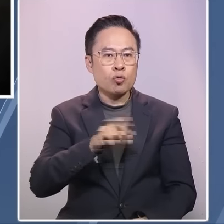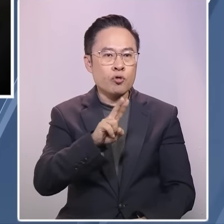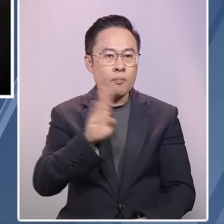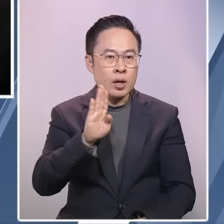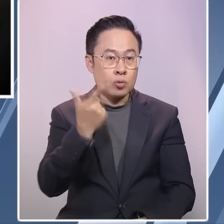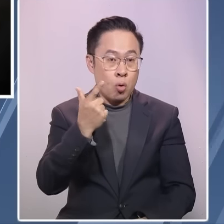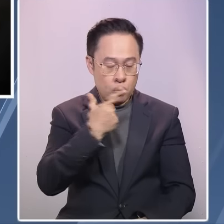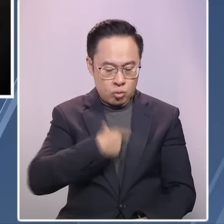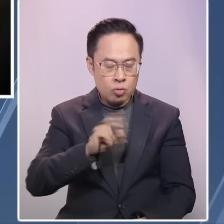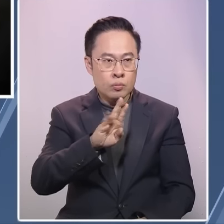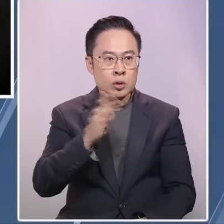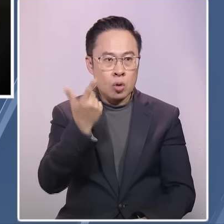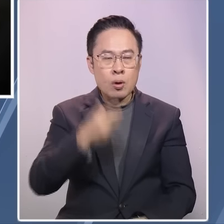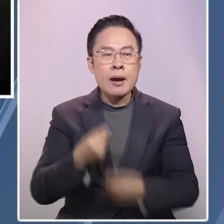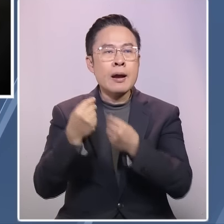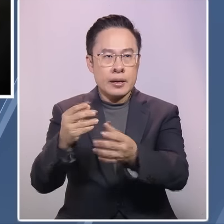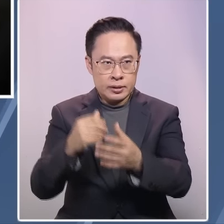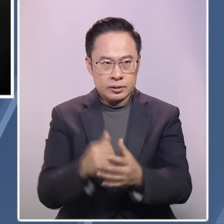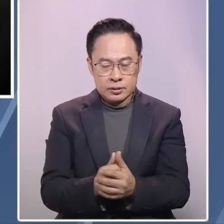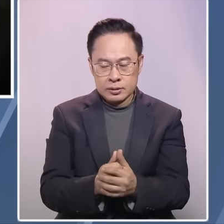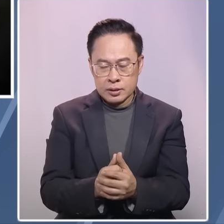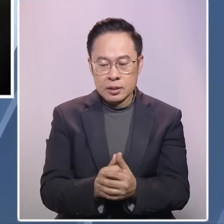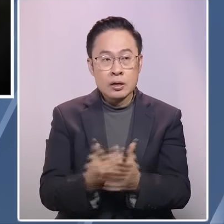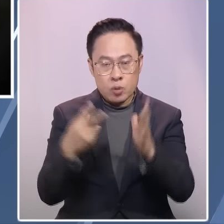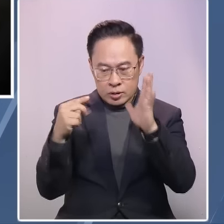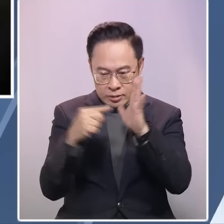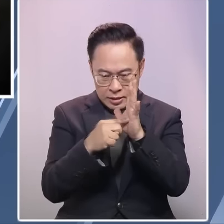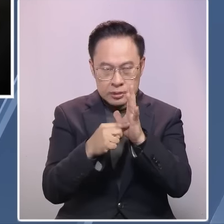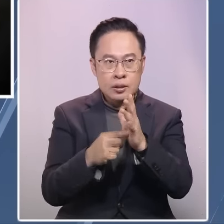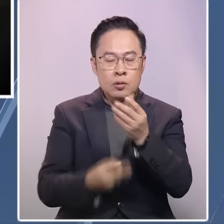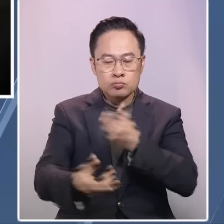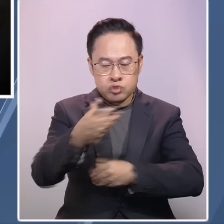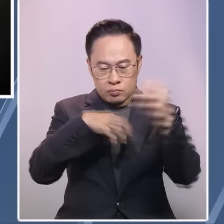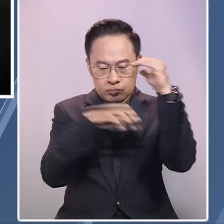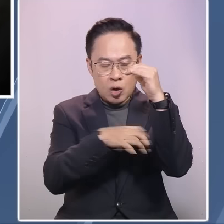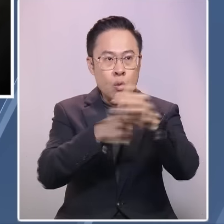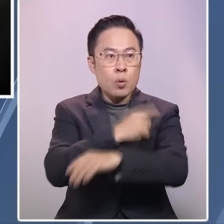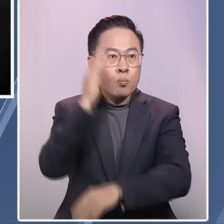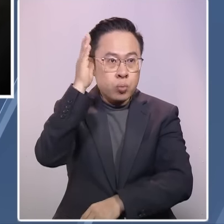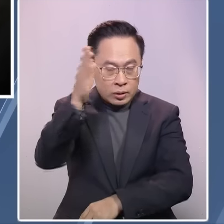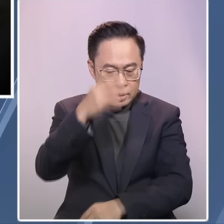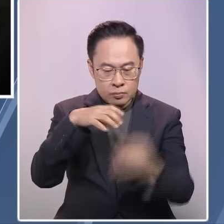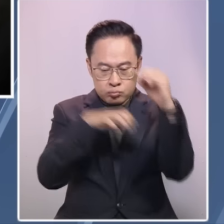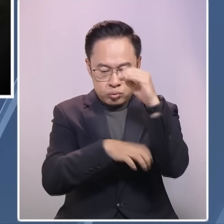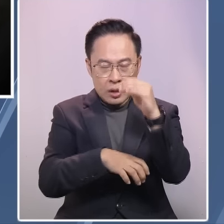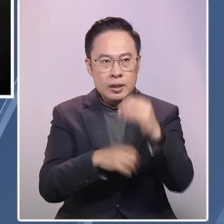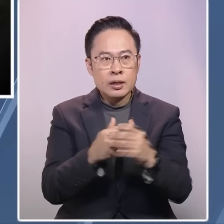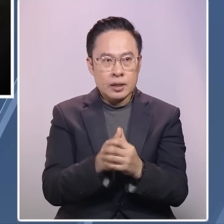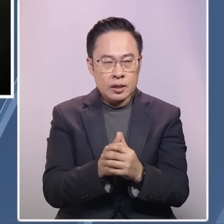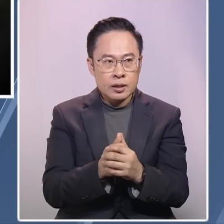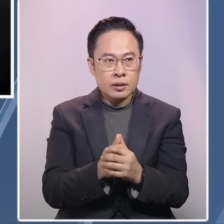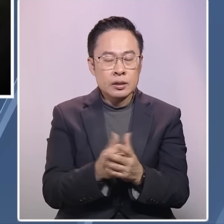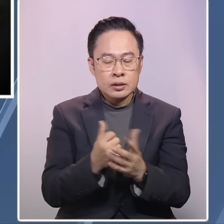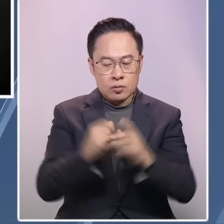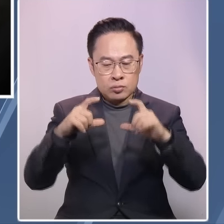หนัก 2บาทให้กลุ่มคนร้ายแล้วคนร้ายก็มีการนัดแนว่าเดี๋ยวจะพาไปขึ้นเงินที่เชียงใหม่วันพรุ่งนี้เลยโดยกลุ่มผู้ก่อเหตุก็มอบ